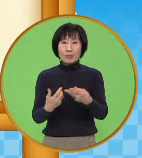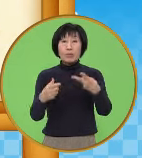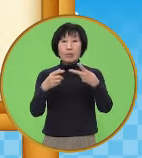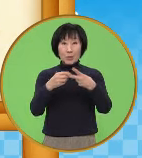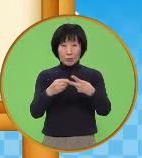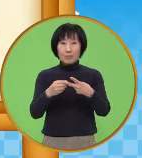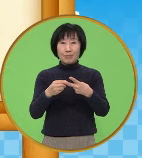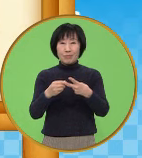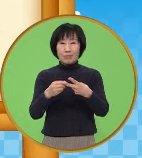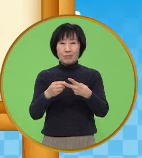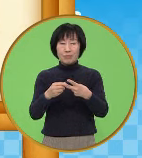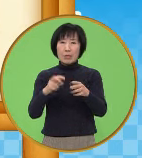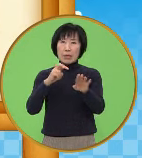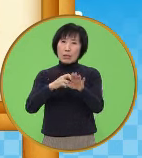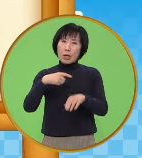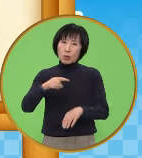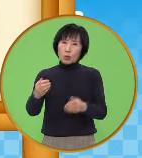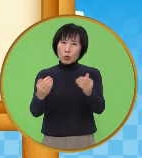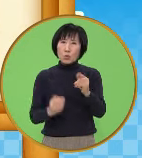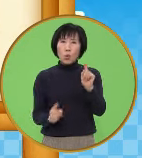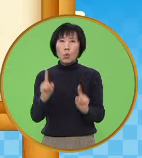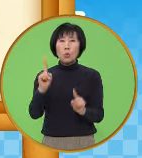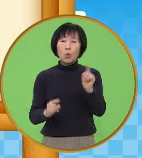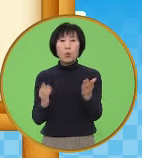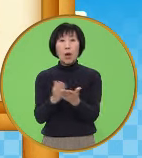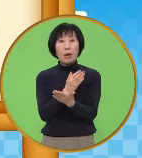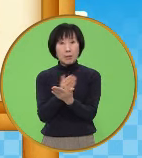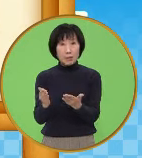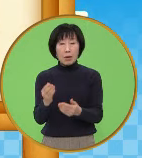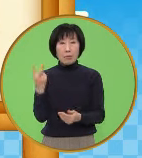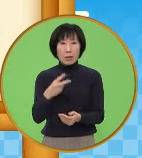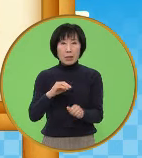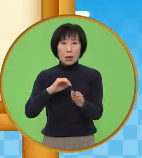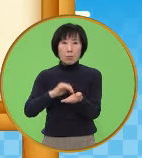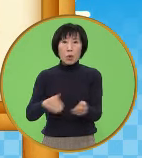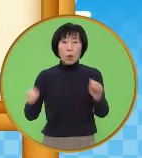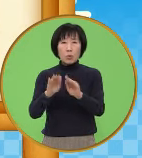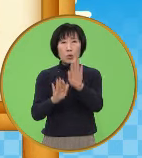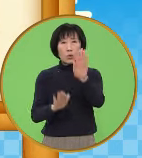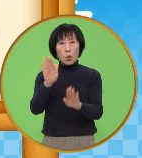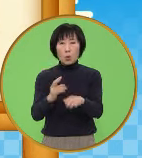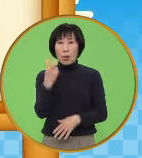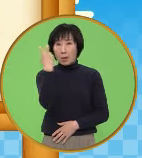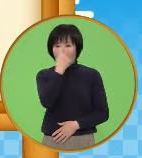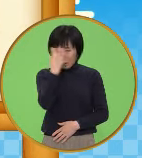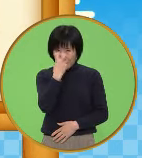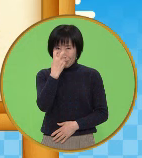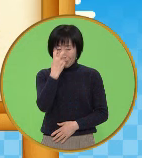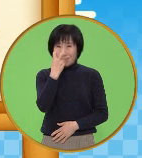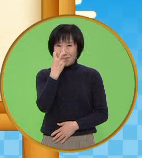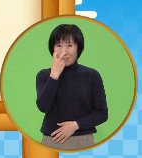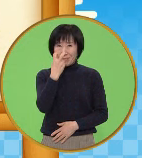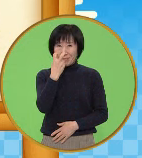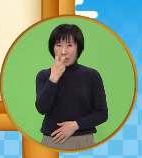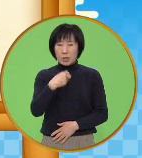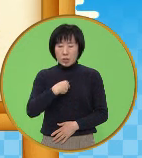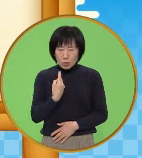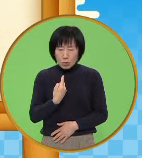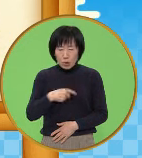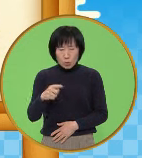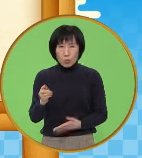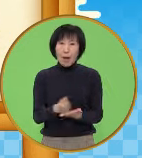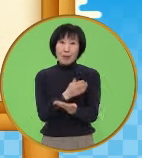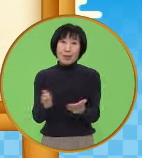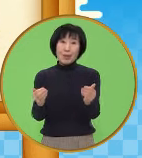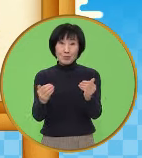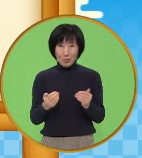二つ、受診する必要性の有無や各医療機関の診療状況を参照し適切に判断するのじ